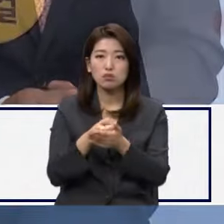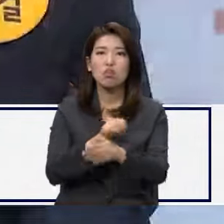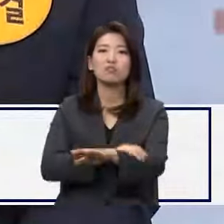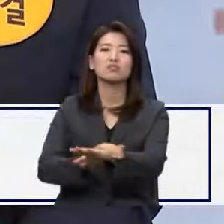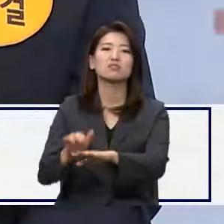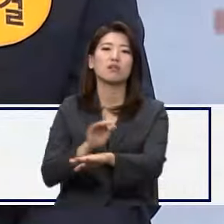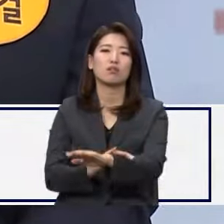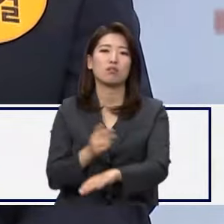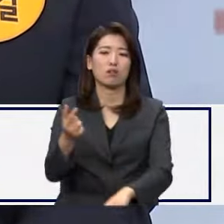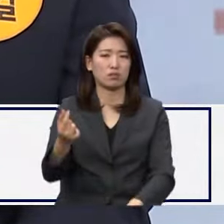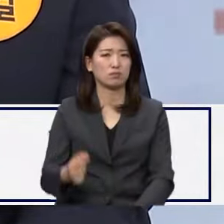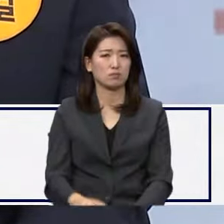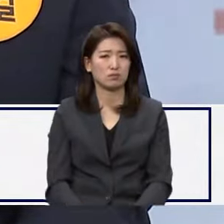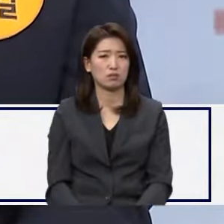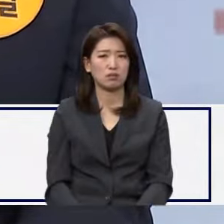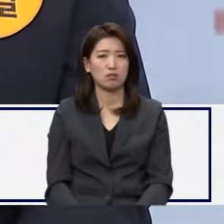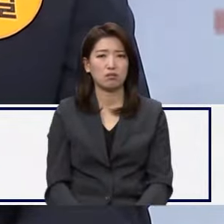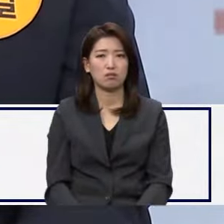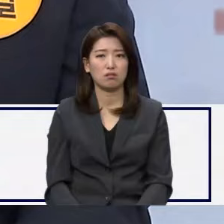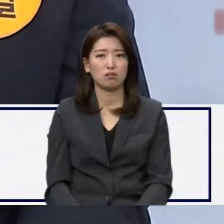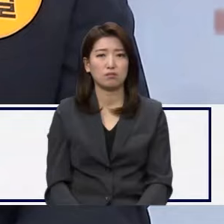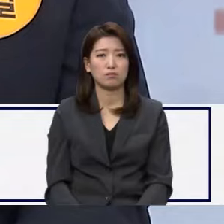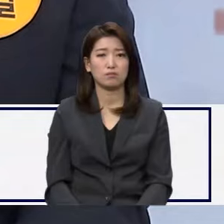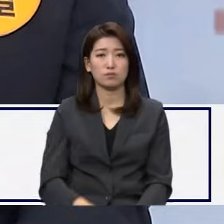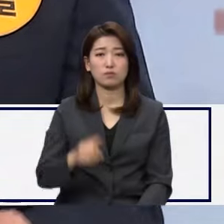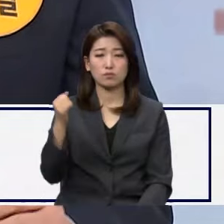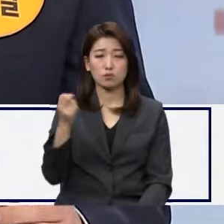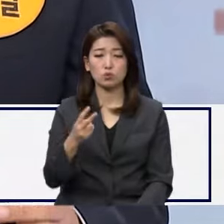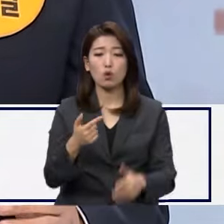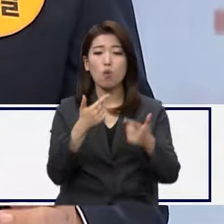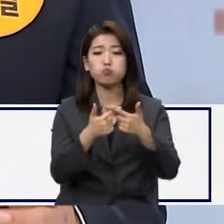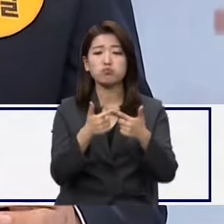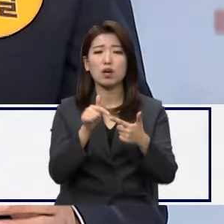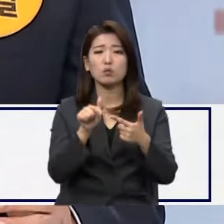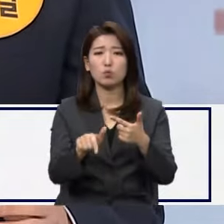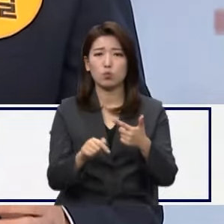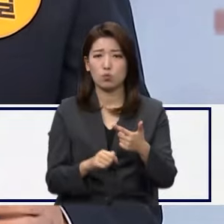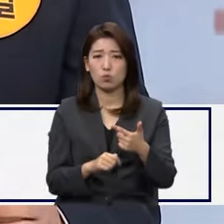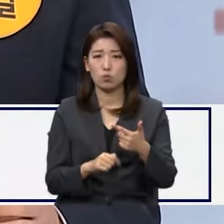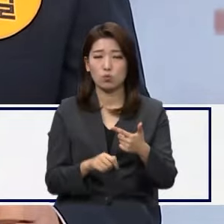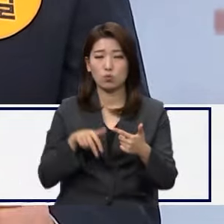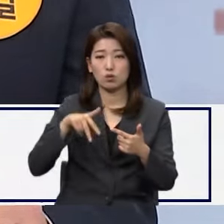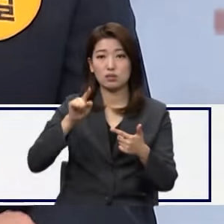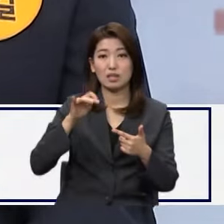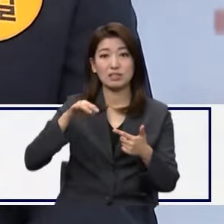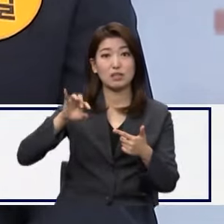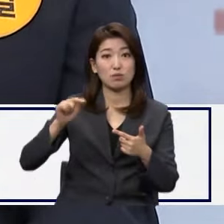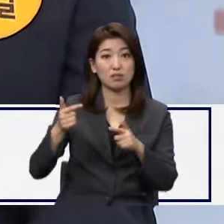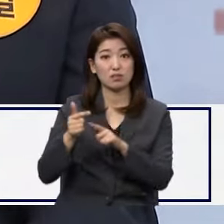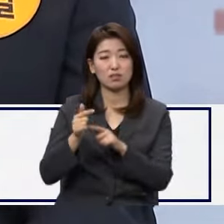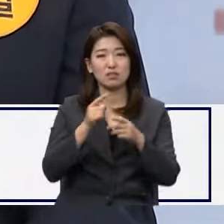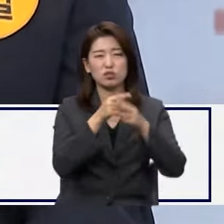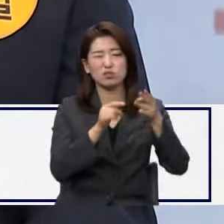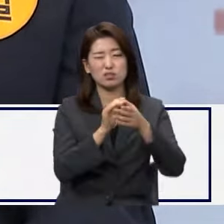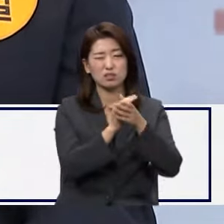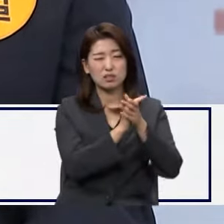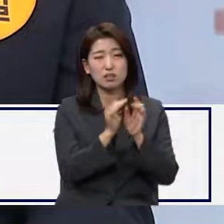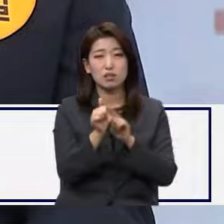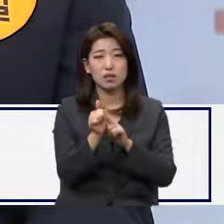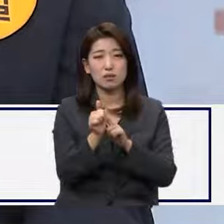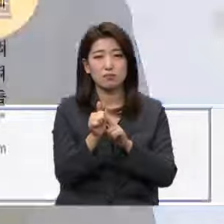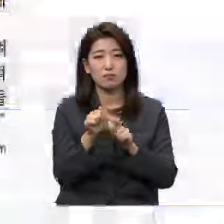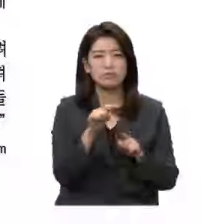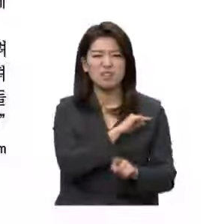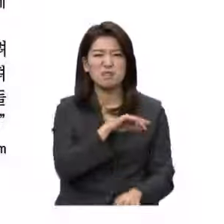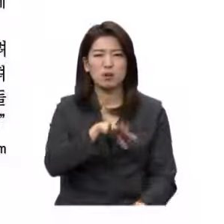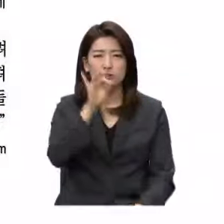되고 또 부산 얘기 도 장재원 의원이 유일하게 친 의원 중에 자기 희생을 맨 먼저